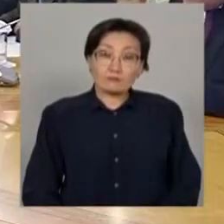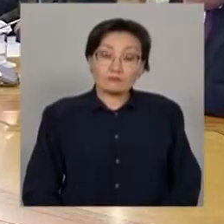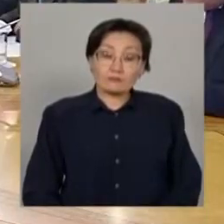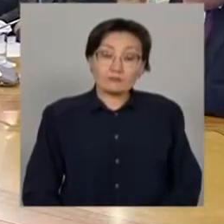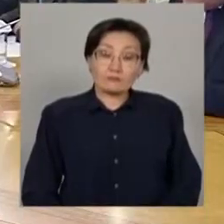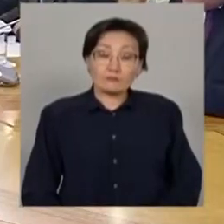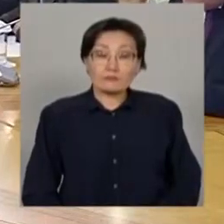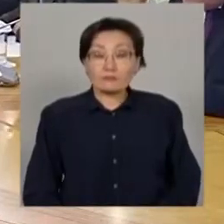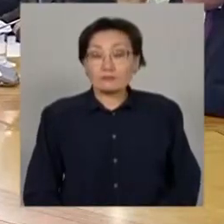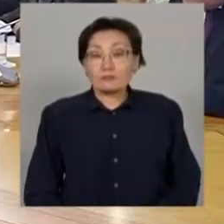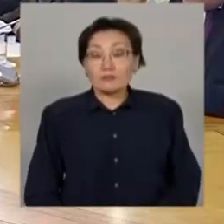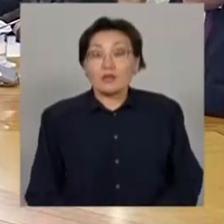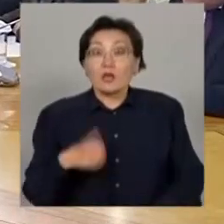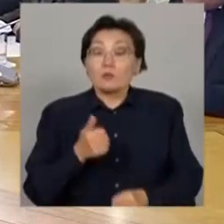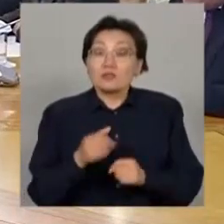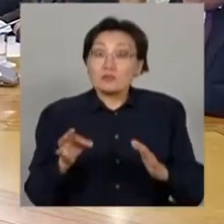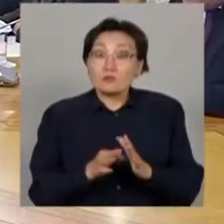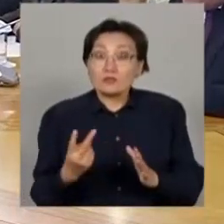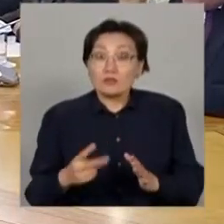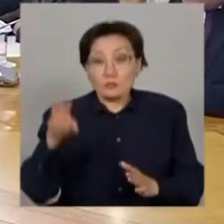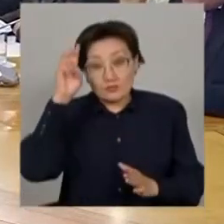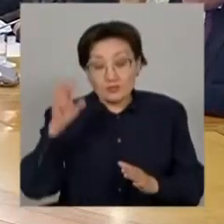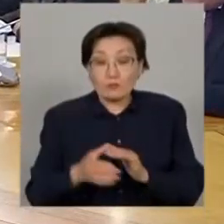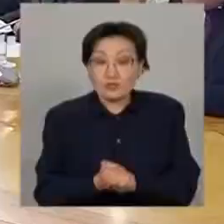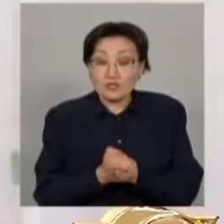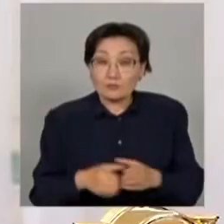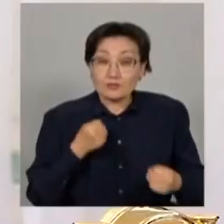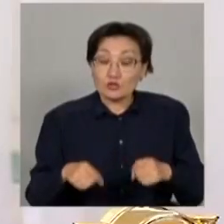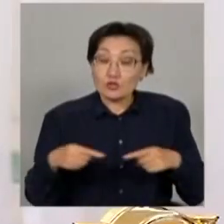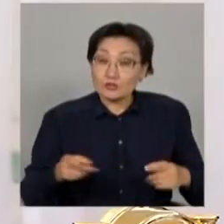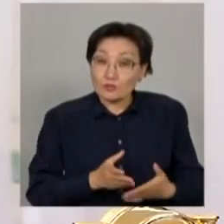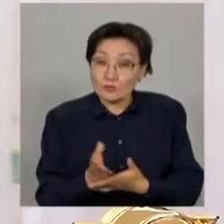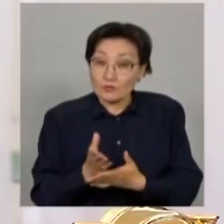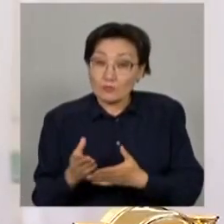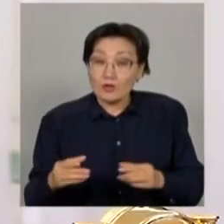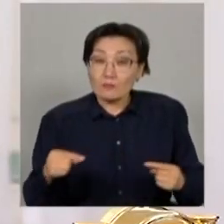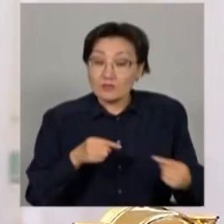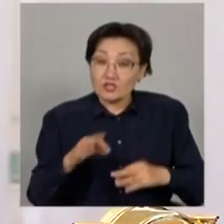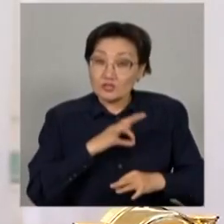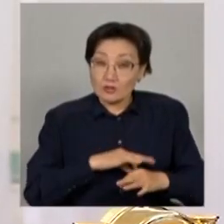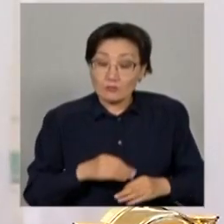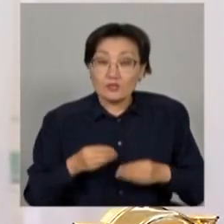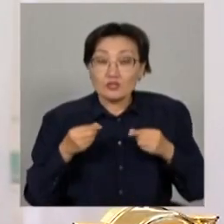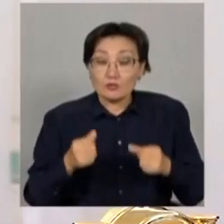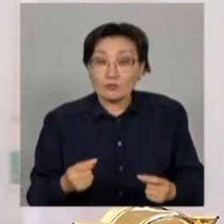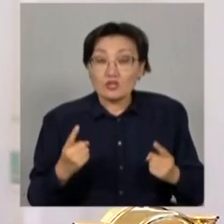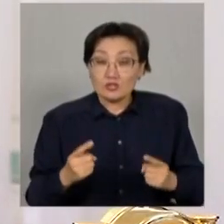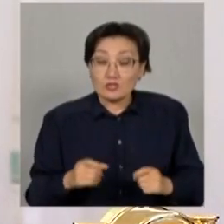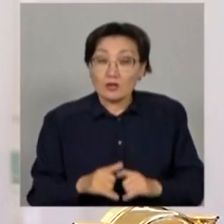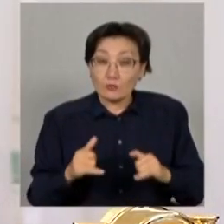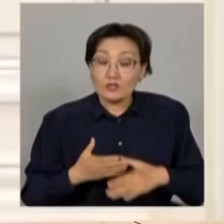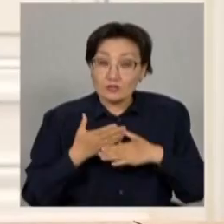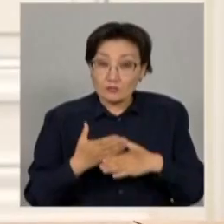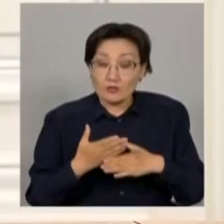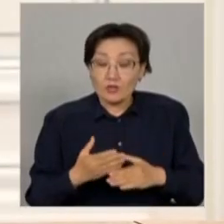Впереди у нас большая работа. Басты мақсат екі елдің достығын нығайтып, түрлі саладағы өзара тиімді ықпалдастыққа жаңа серпін беру. Біз шағын